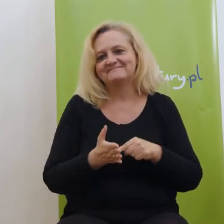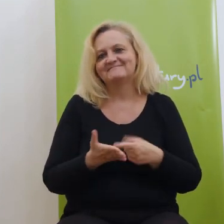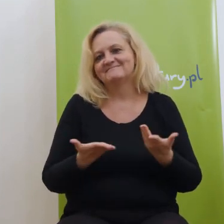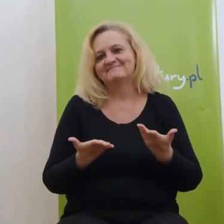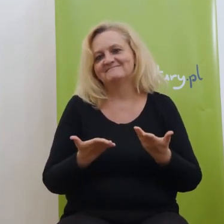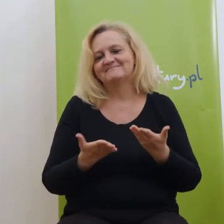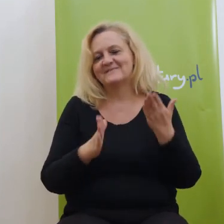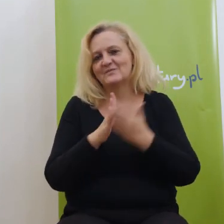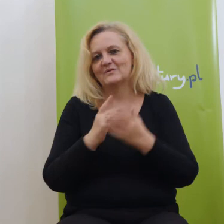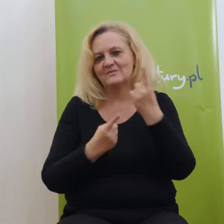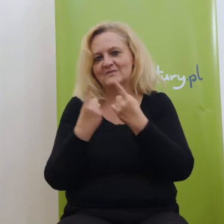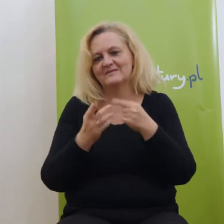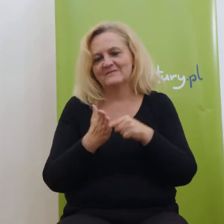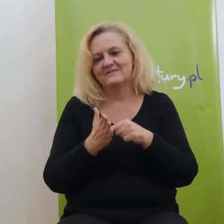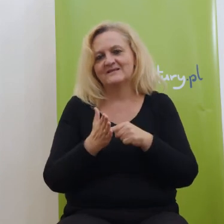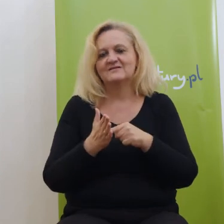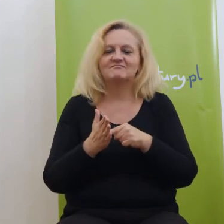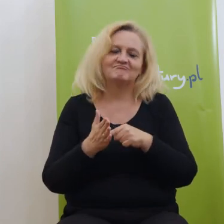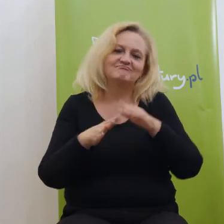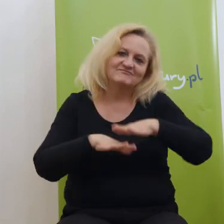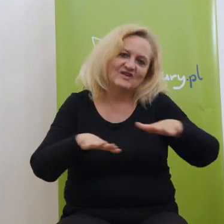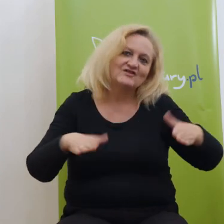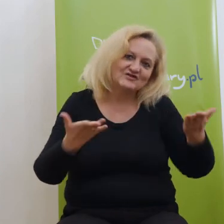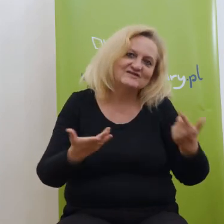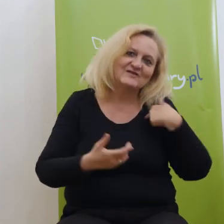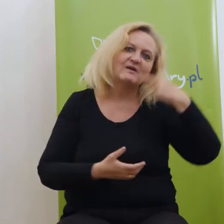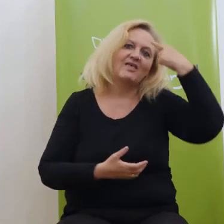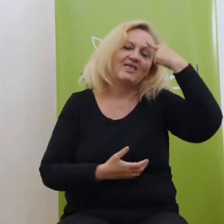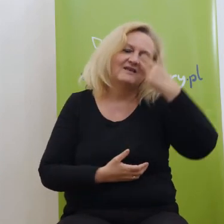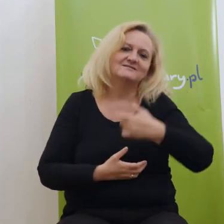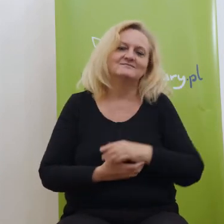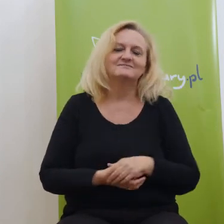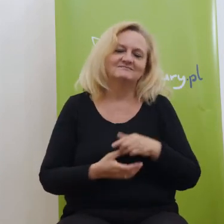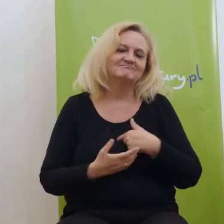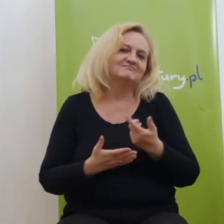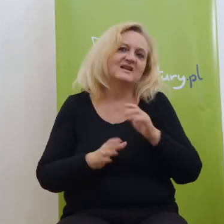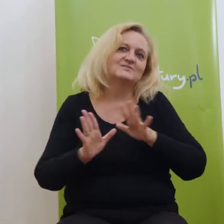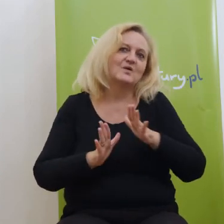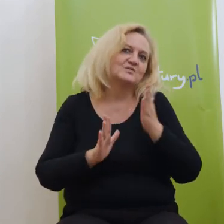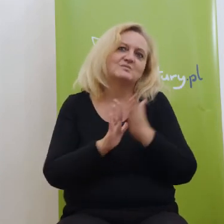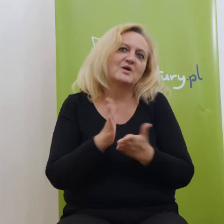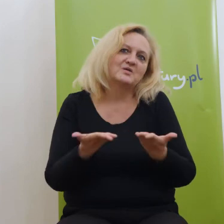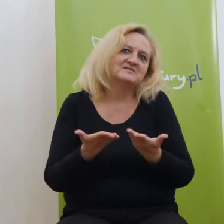taka prosta myśl o tym, że życie ludzkie tak wygląda właśnie, narzuca mi się w sposób bardzo banalny na koniec.